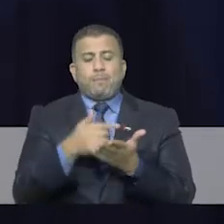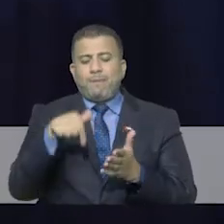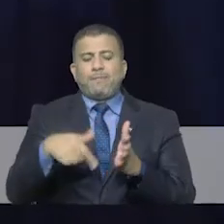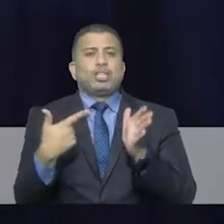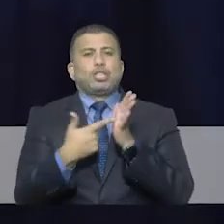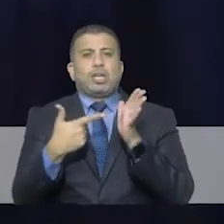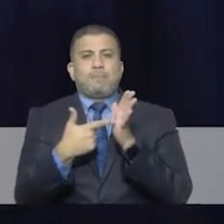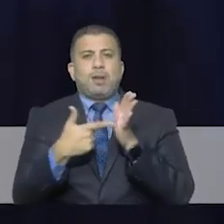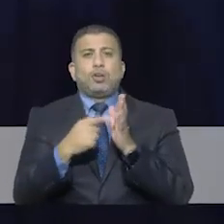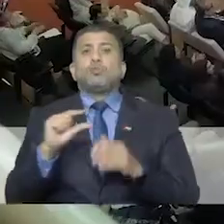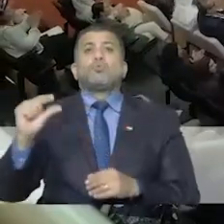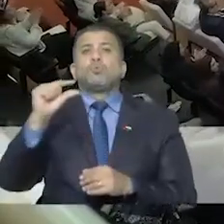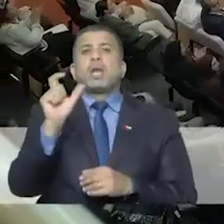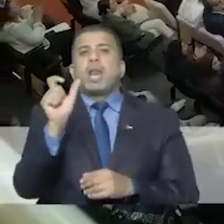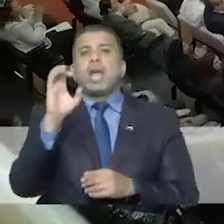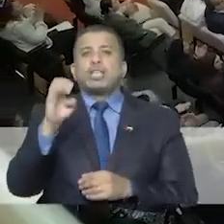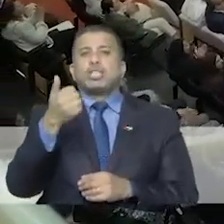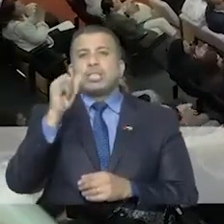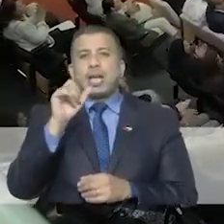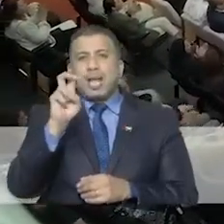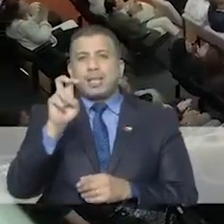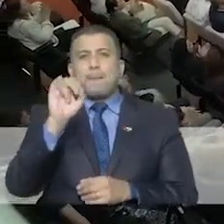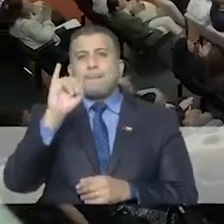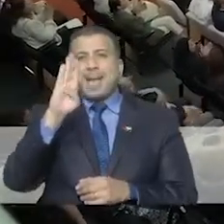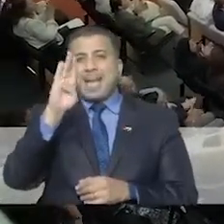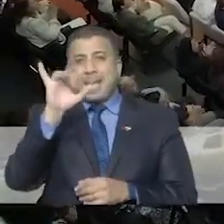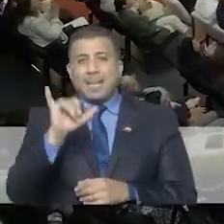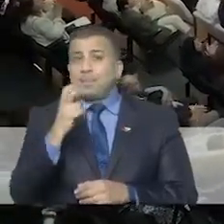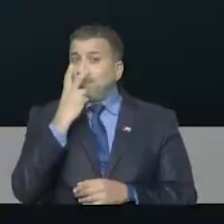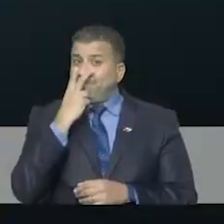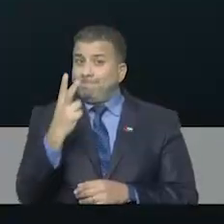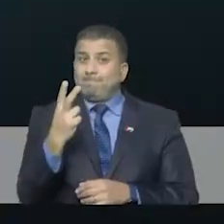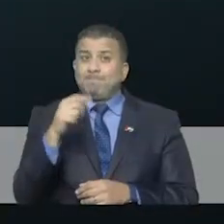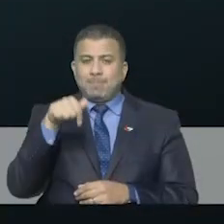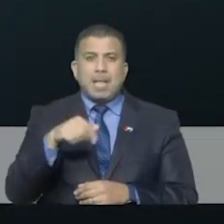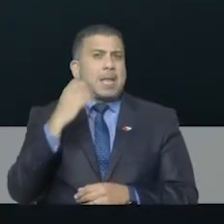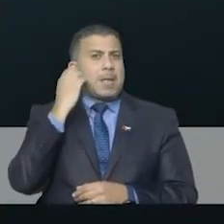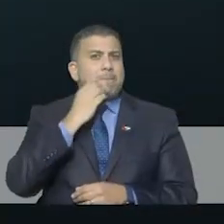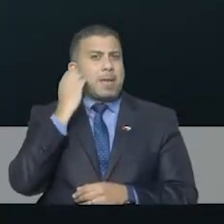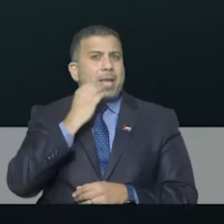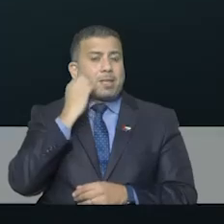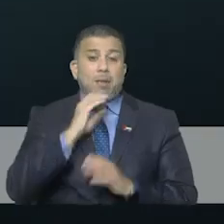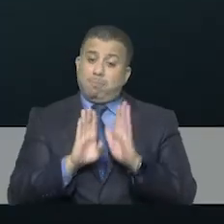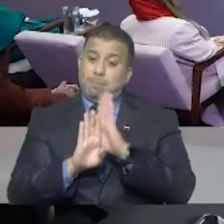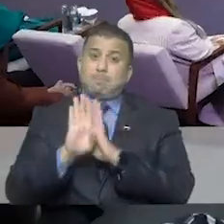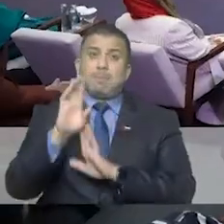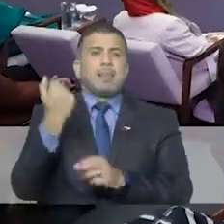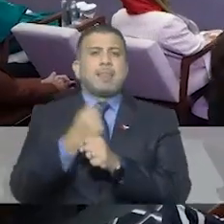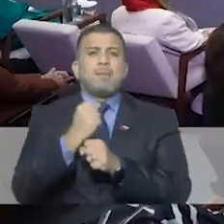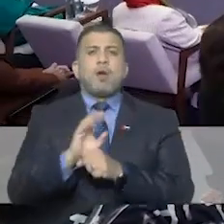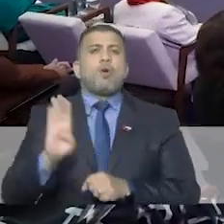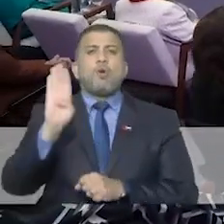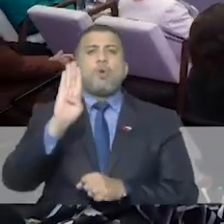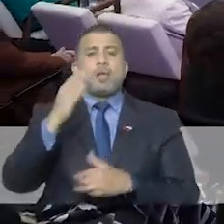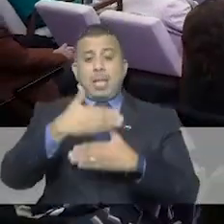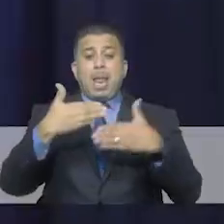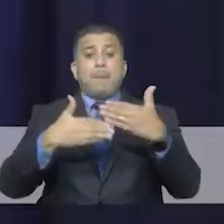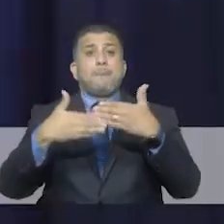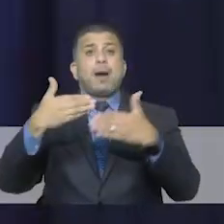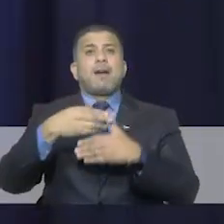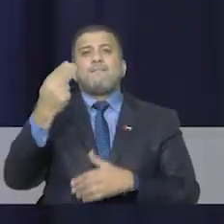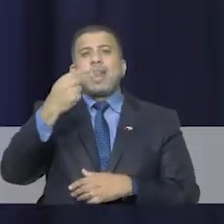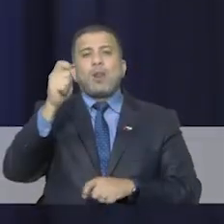الجامعة، والدكتورة نجاة مكي وهي فنانة بصرية إماراتية رائدة ستعمل في كلية العمارة